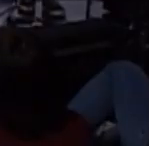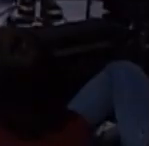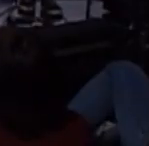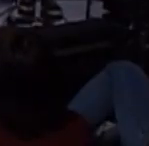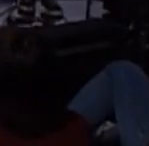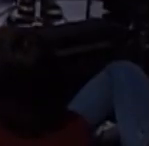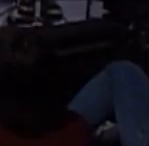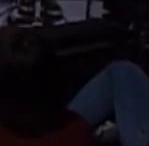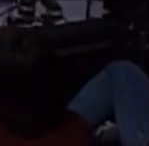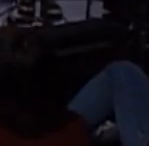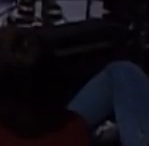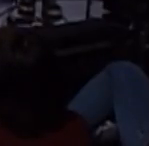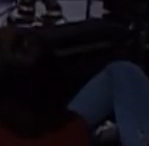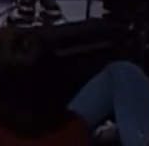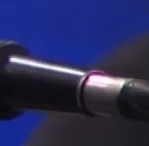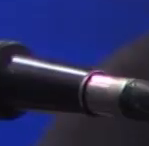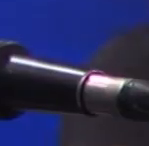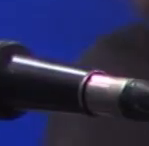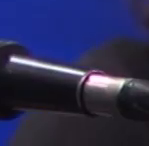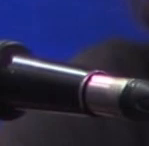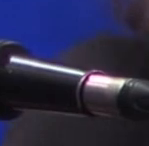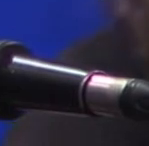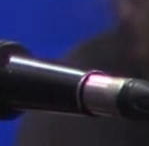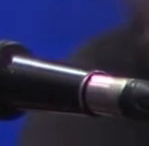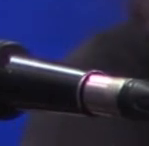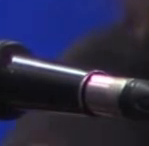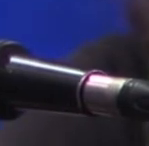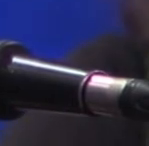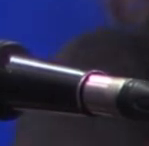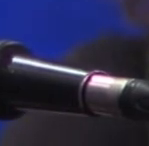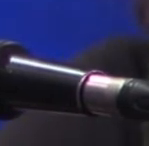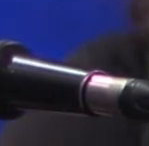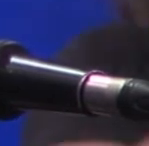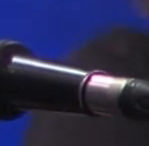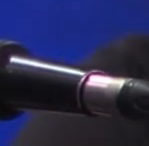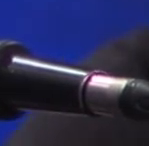буде далі, Петре, Павле? Що буде далі, Петре, Павле?